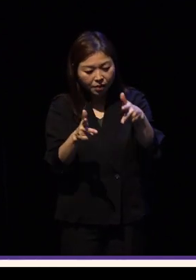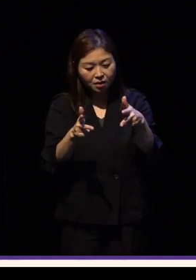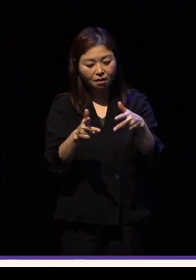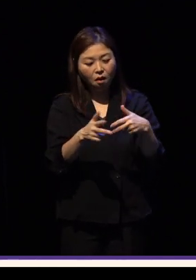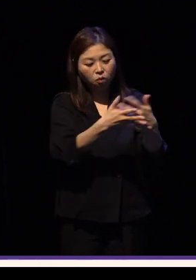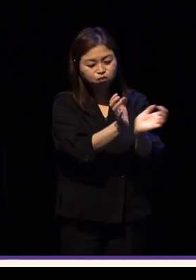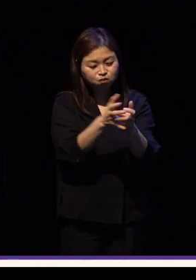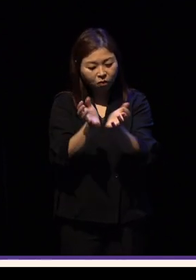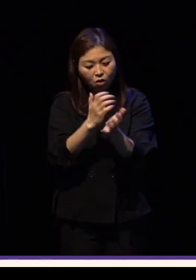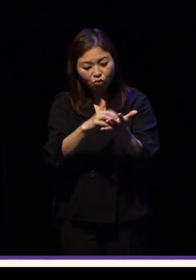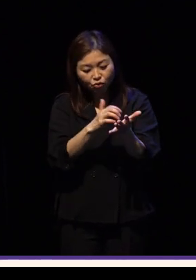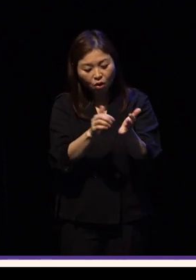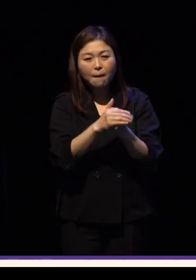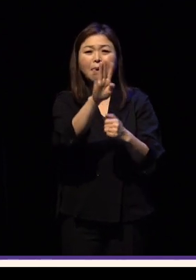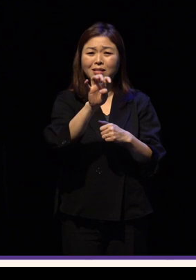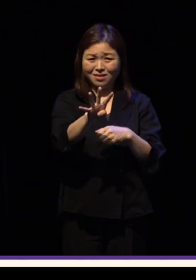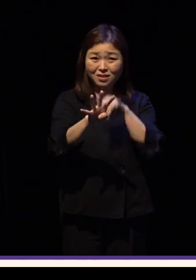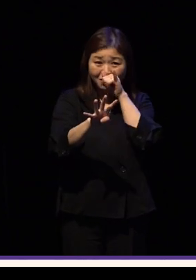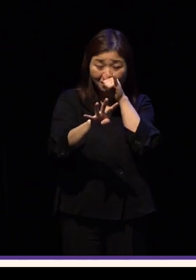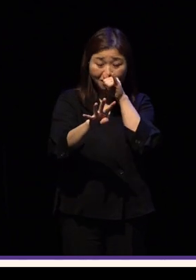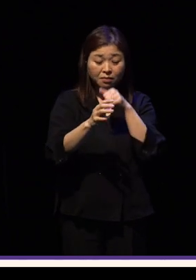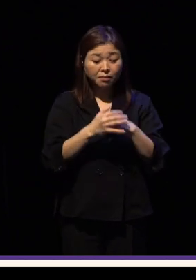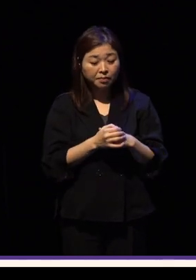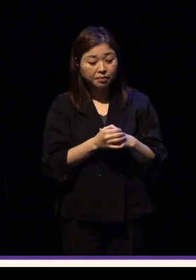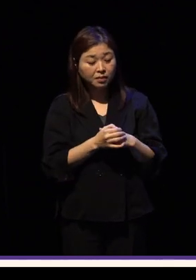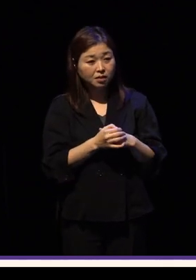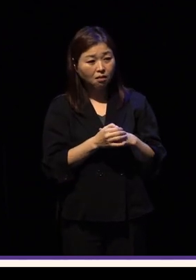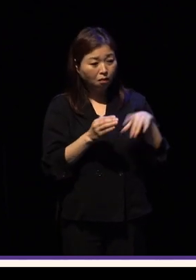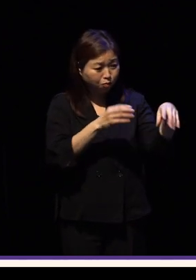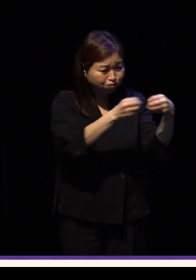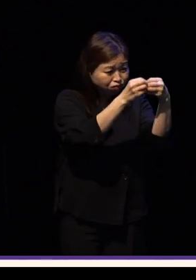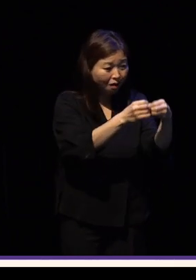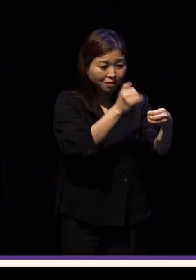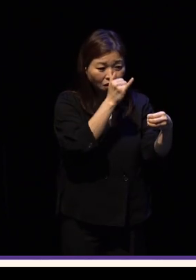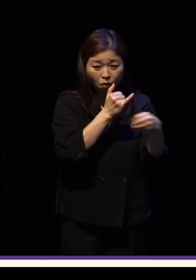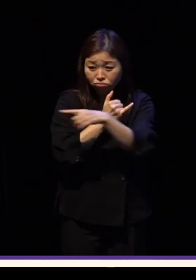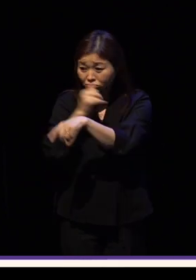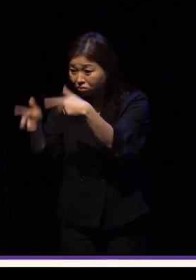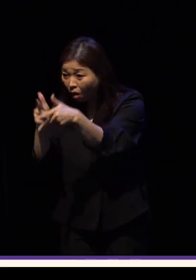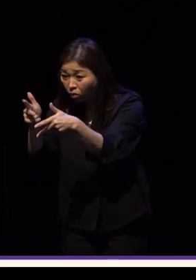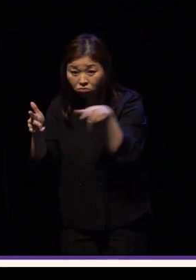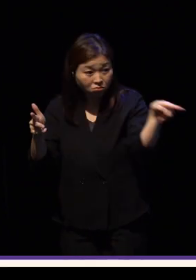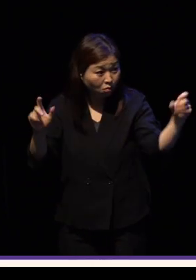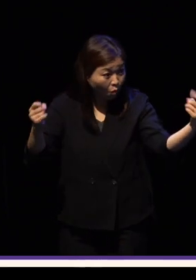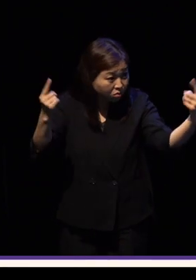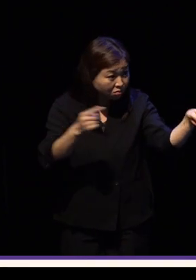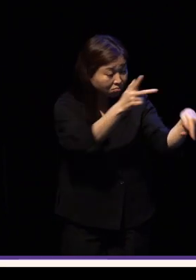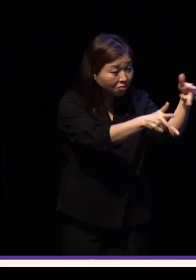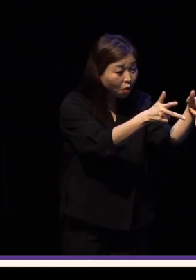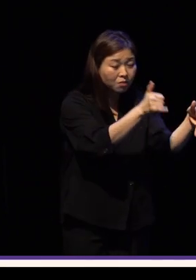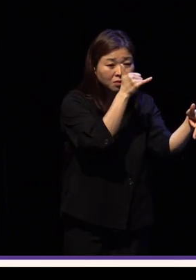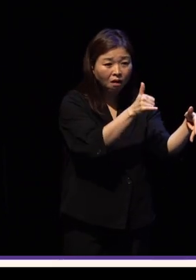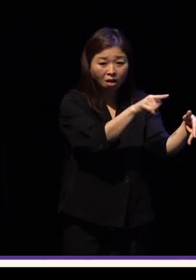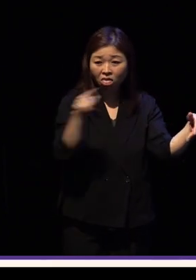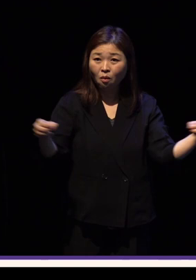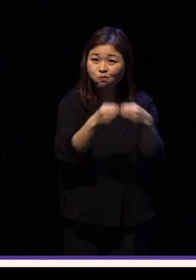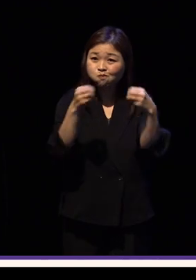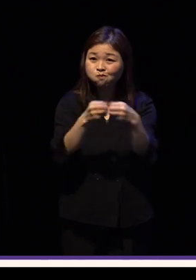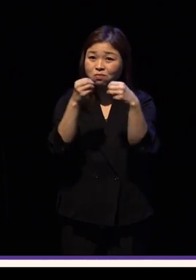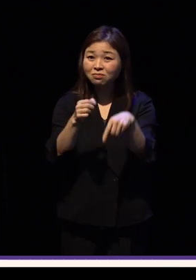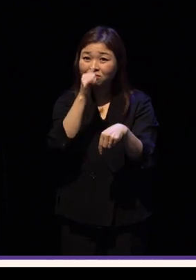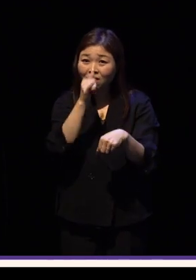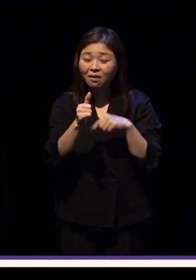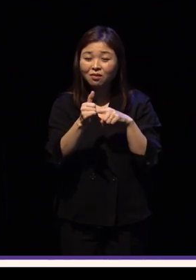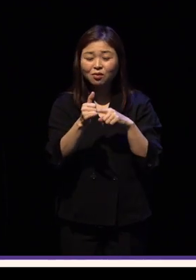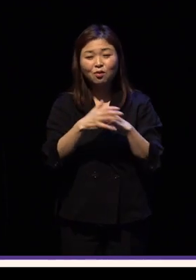있었잖아요. 그러다 보니까 어떤 부분은 중복되고 이쪽에서 한 사업을 이쪽에서 활용을 하게 되면 이중적